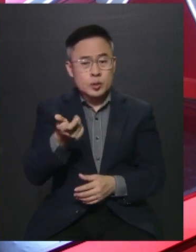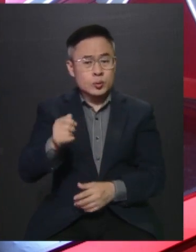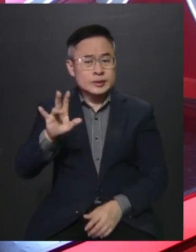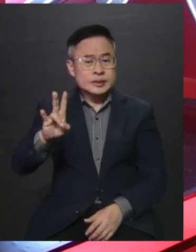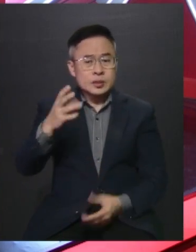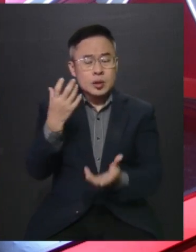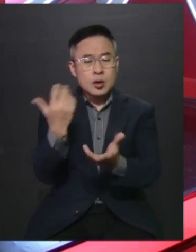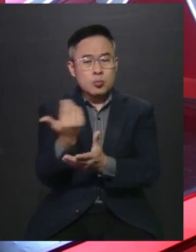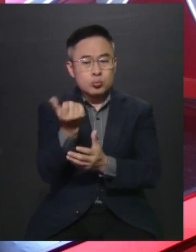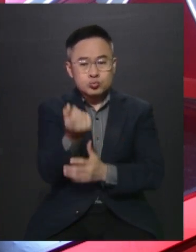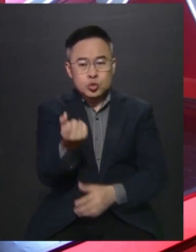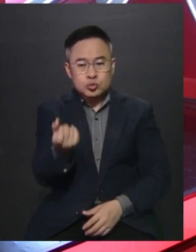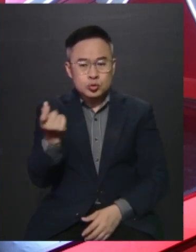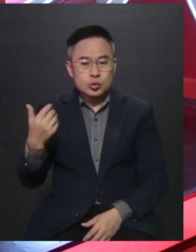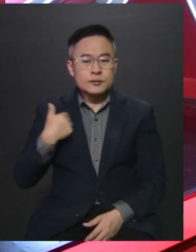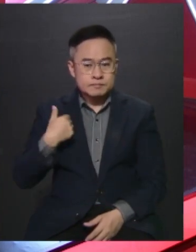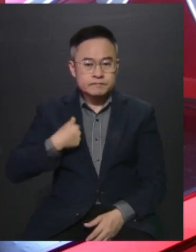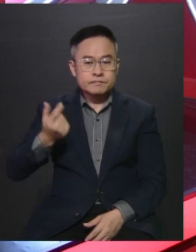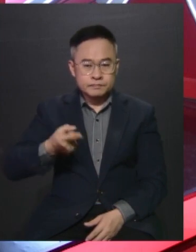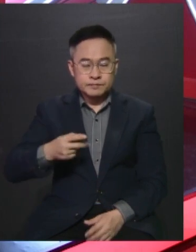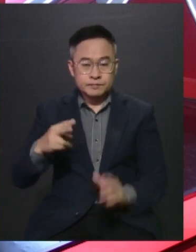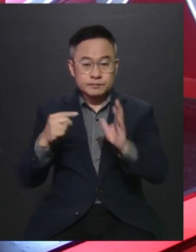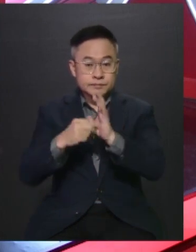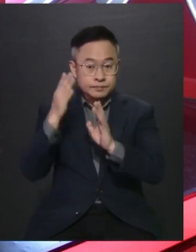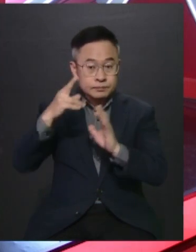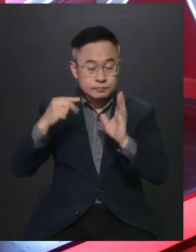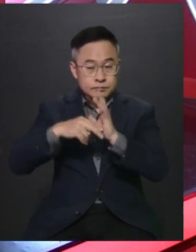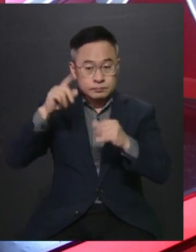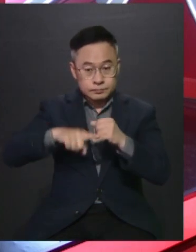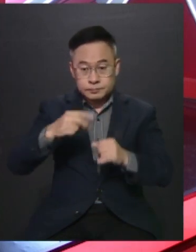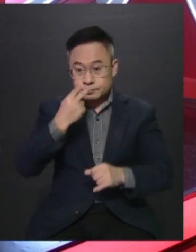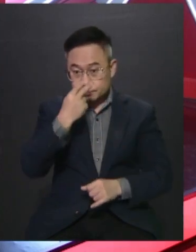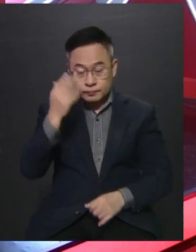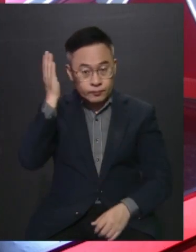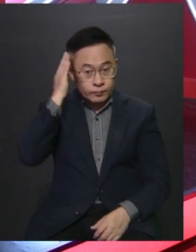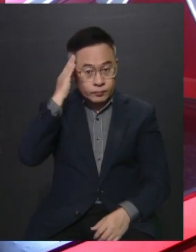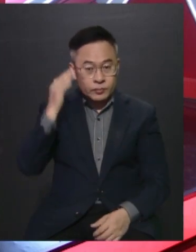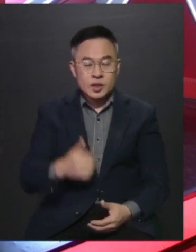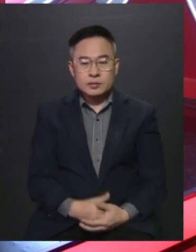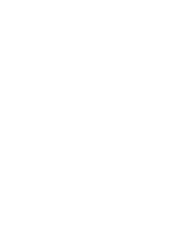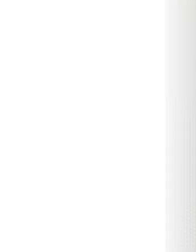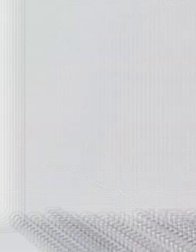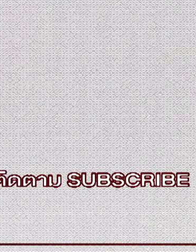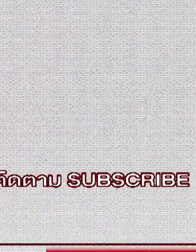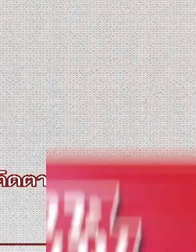มนัดหน้านัดสุดท้ายของฤดูกาลแล้วนะคะทั้งทางทีวีทั้งทางแอปพลิเคชันยังไงก็ฝากดาวน์โหลดกันไว้ด้วยค่ะ